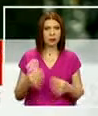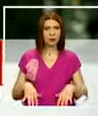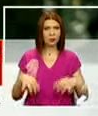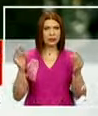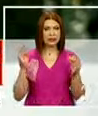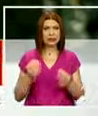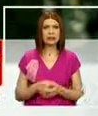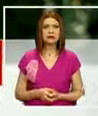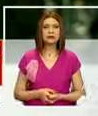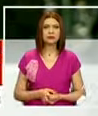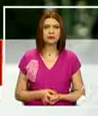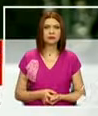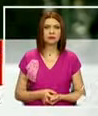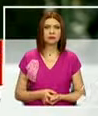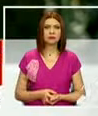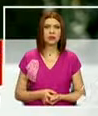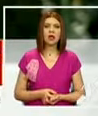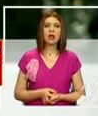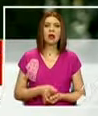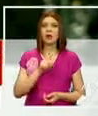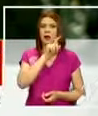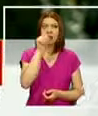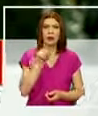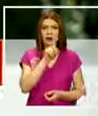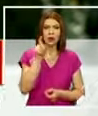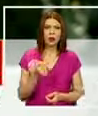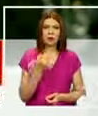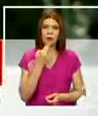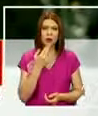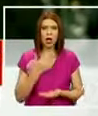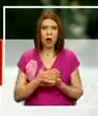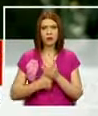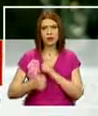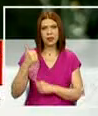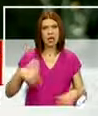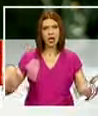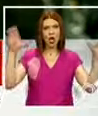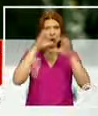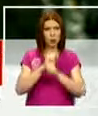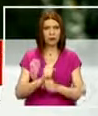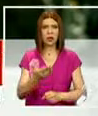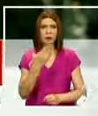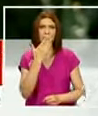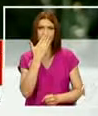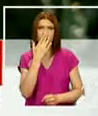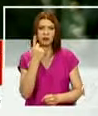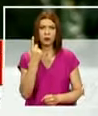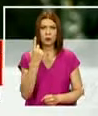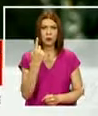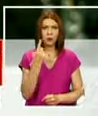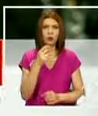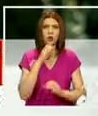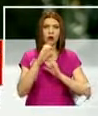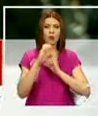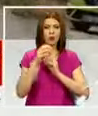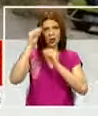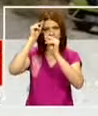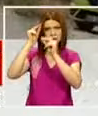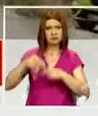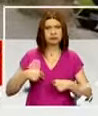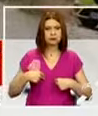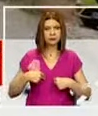Cristi, bun găsit, doamnelor și domnilor. Audierile au avut loc noaptea trecută. Potrivit unui comunicat transmis de